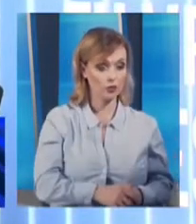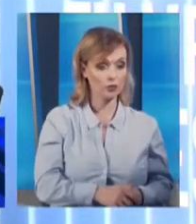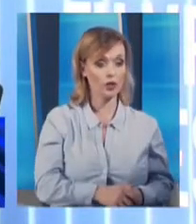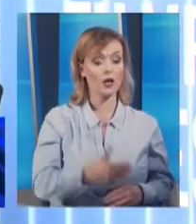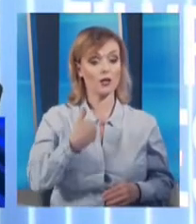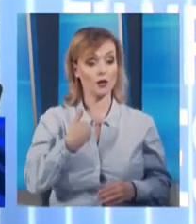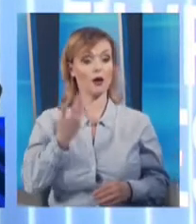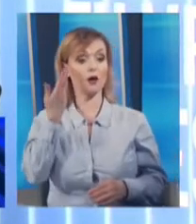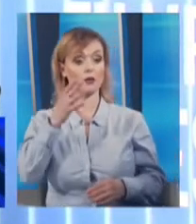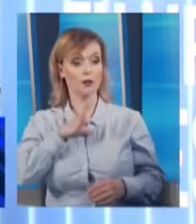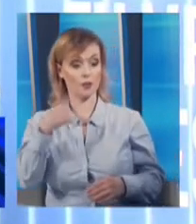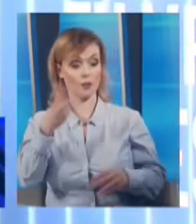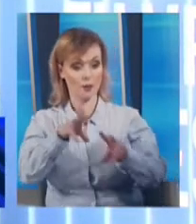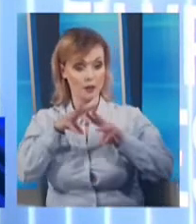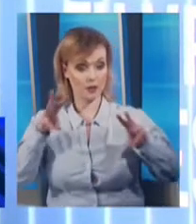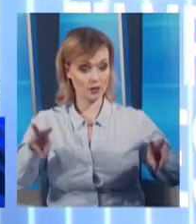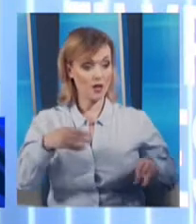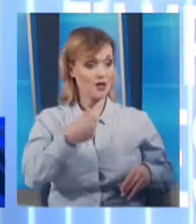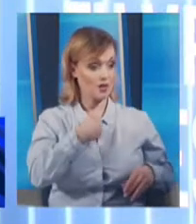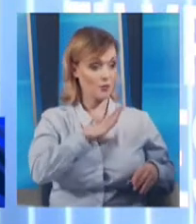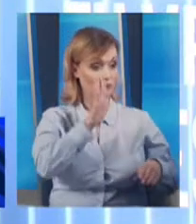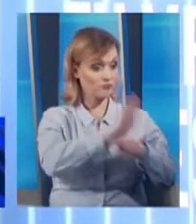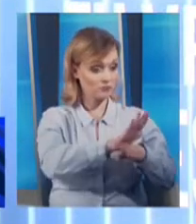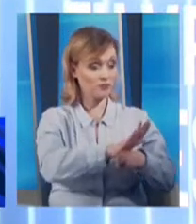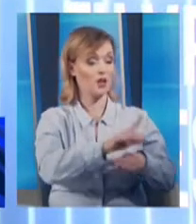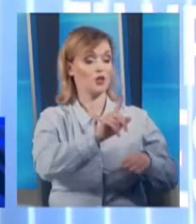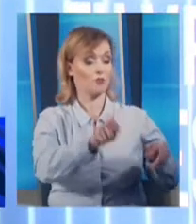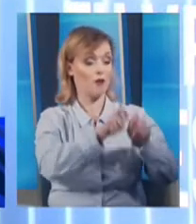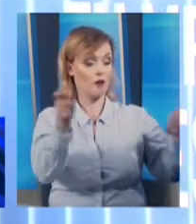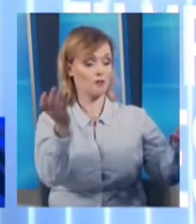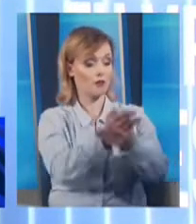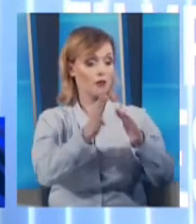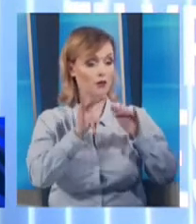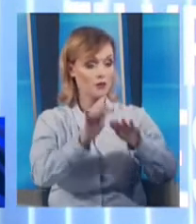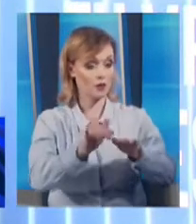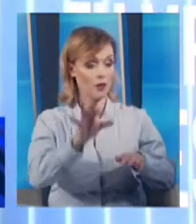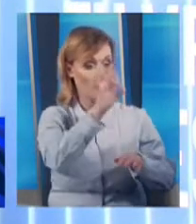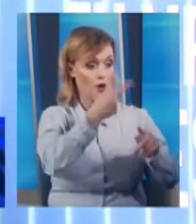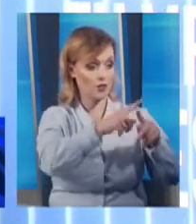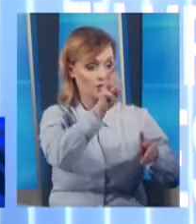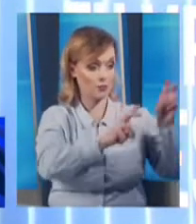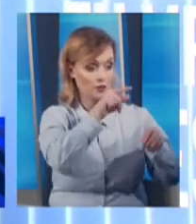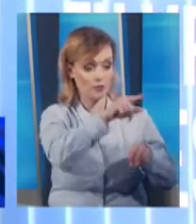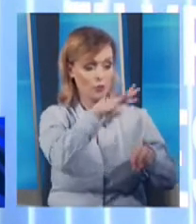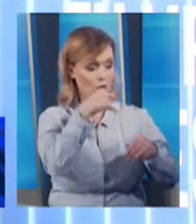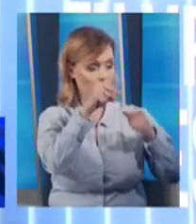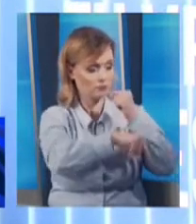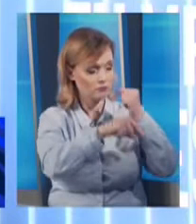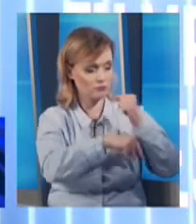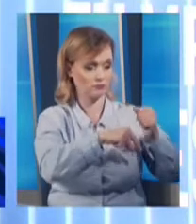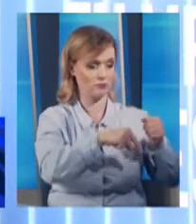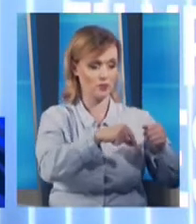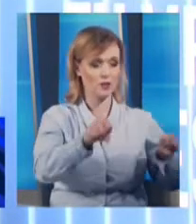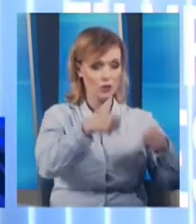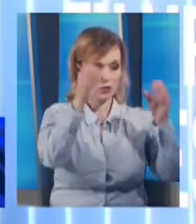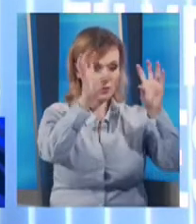dispus inițierea dosarului penal Metal Feroz și astăzi se află procuratorii. Doi, în ce privește contrabanda cu țigări, în mandatul